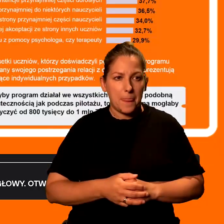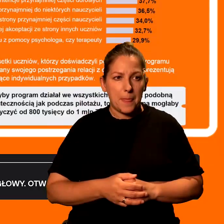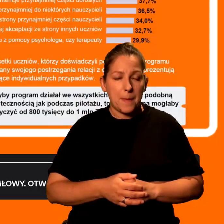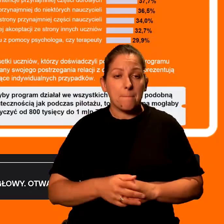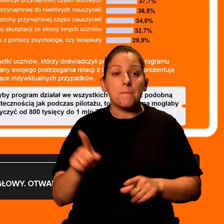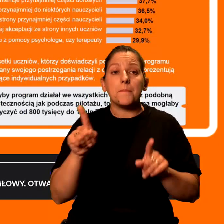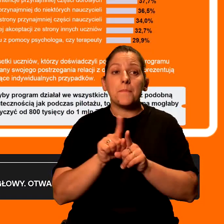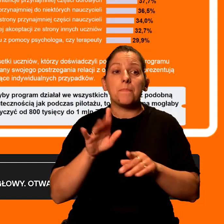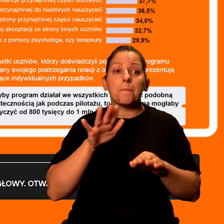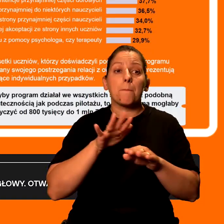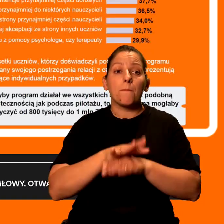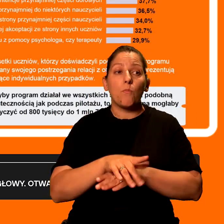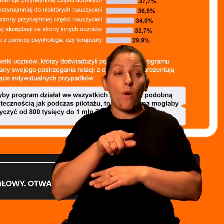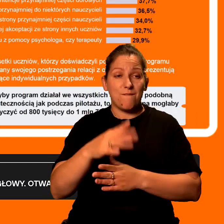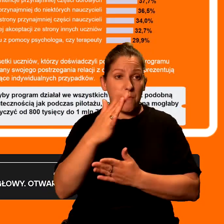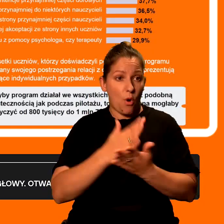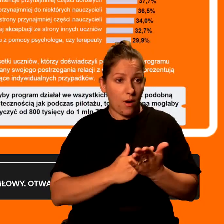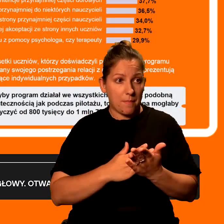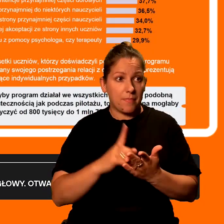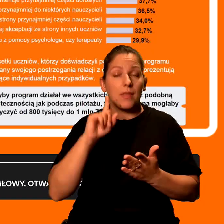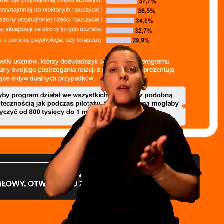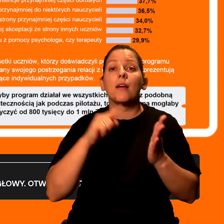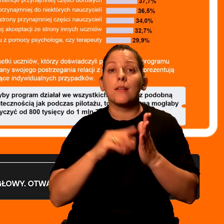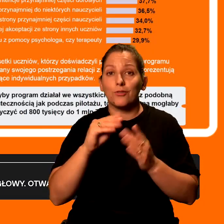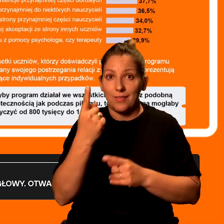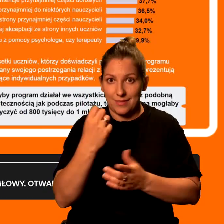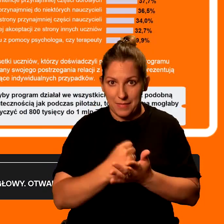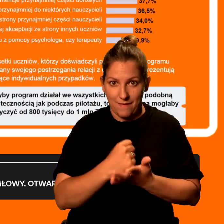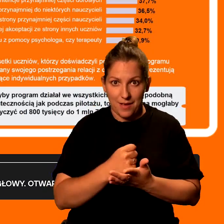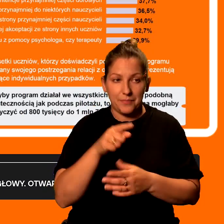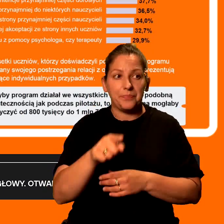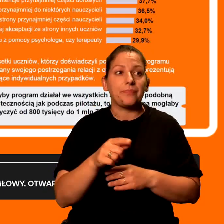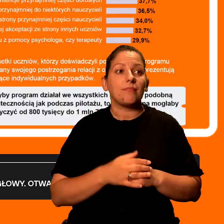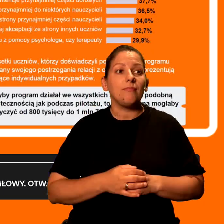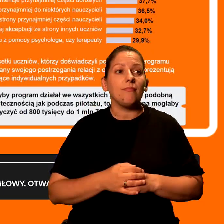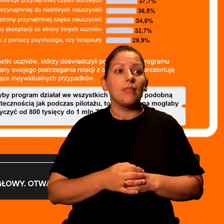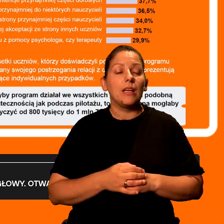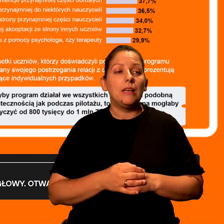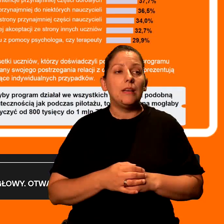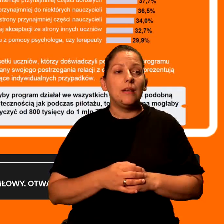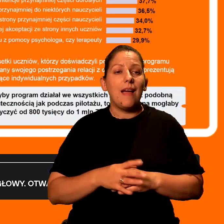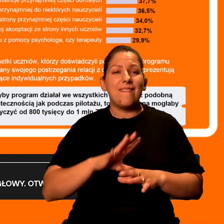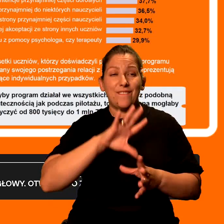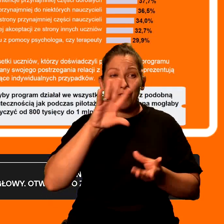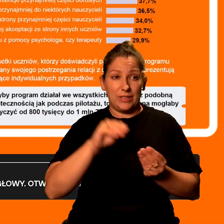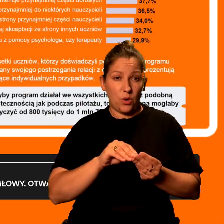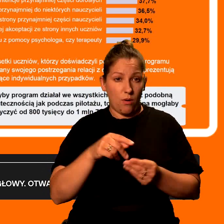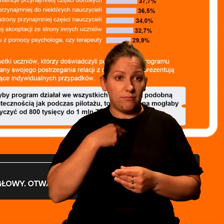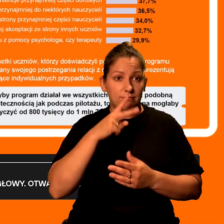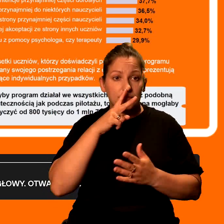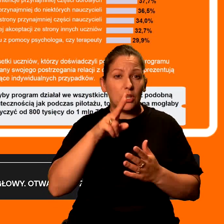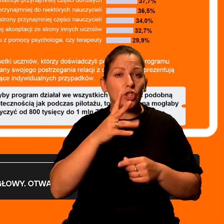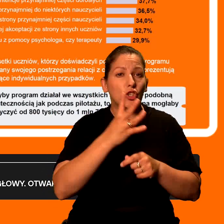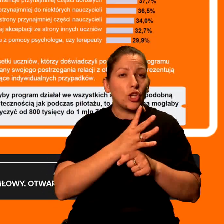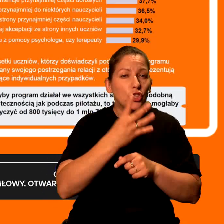wpływ tego programu... A, właśnie tu chcę powiedzieć jedną rzecz właśnie o tych uczniach, ale to szybko przeskoczę. Słuchajcie, to są jednak wszystko, jakbyśmy tak przejrzeli od